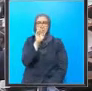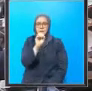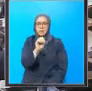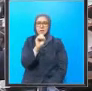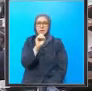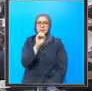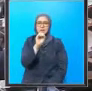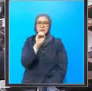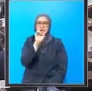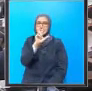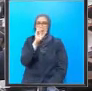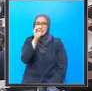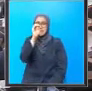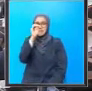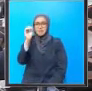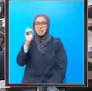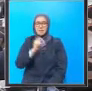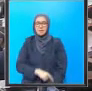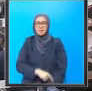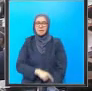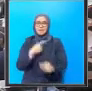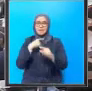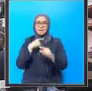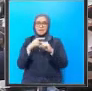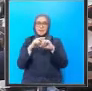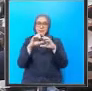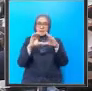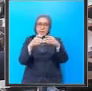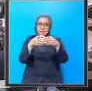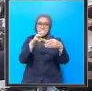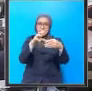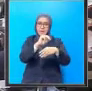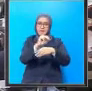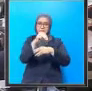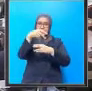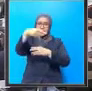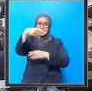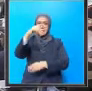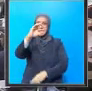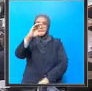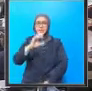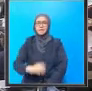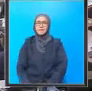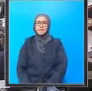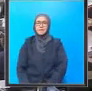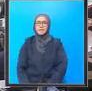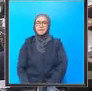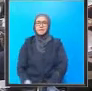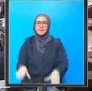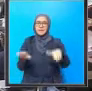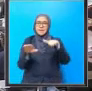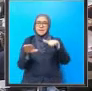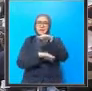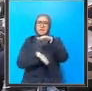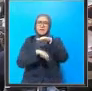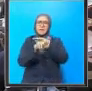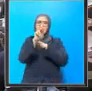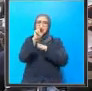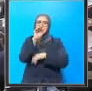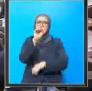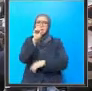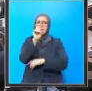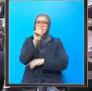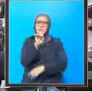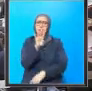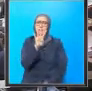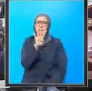020700 Perpatanan Produktiviti Malaysia, MPC. Di bawah kod